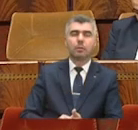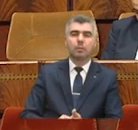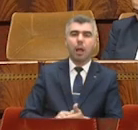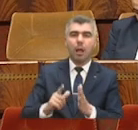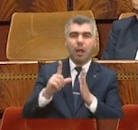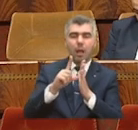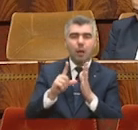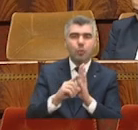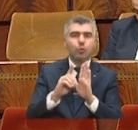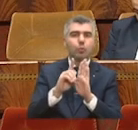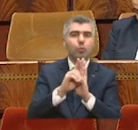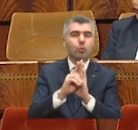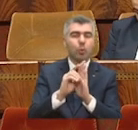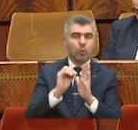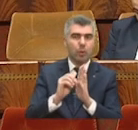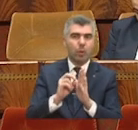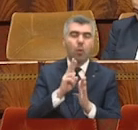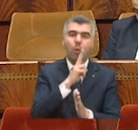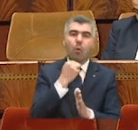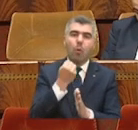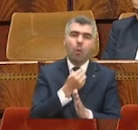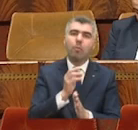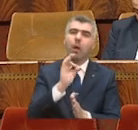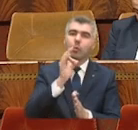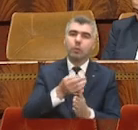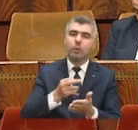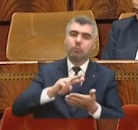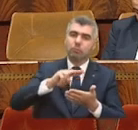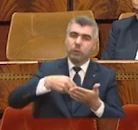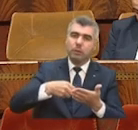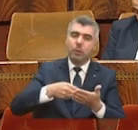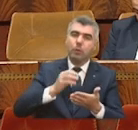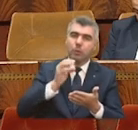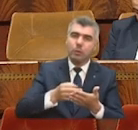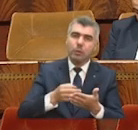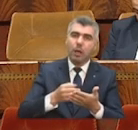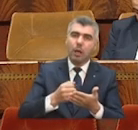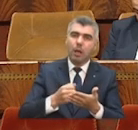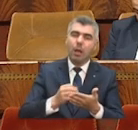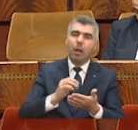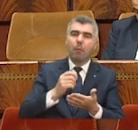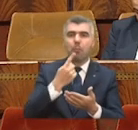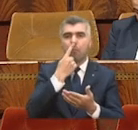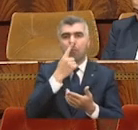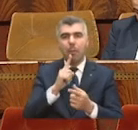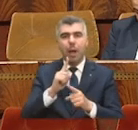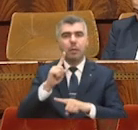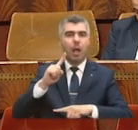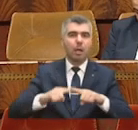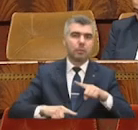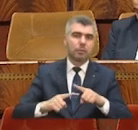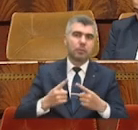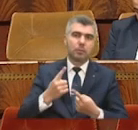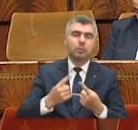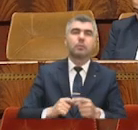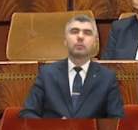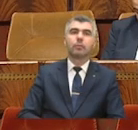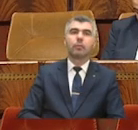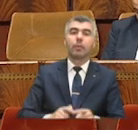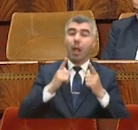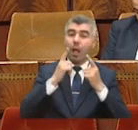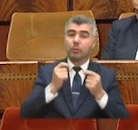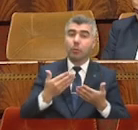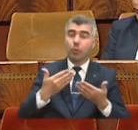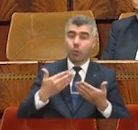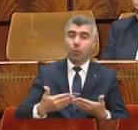القانون الدستور أن للحكومة أن تبدي برأيها بالدفع بالقبول أو عدم القبول. الملاحظ اليوم هو